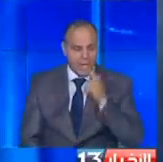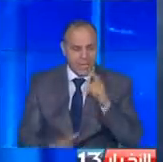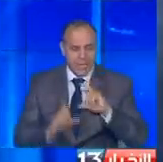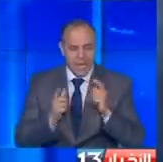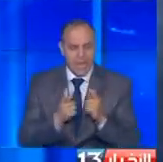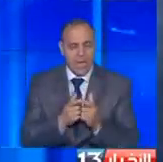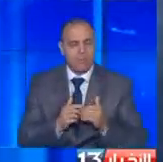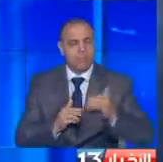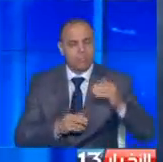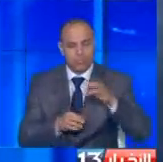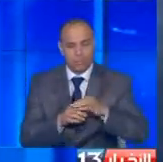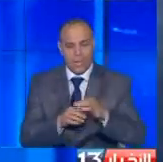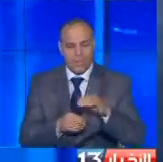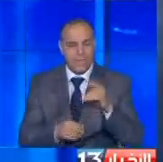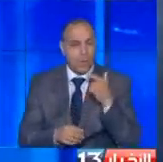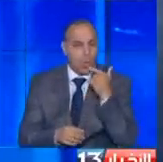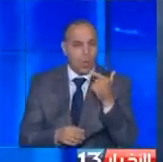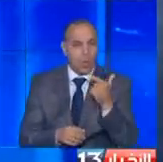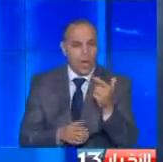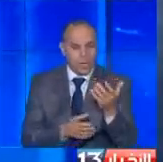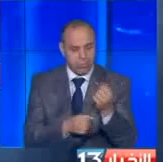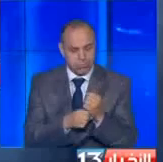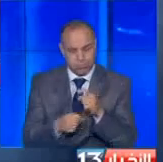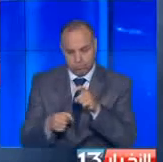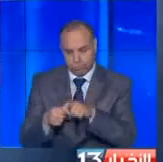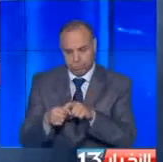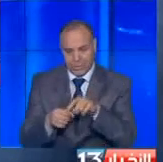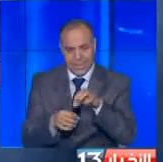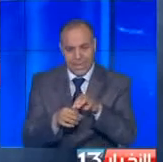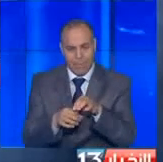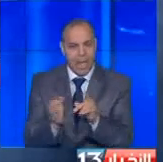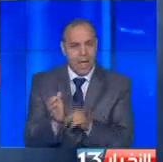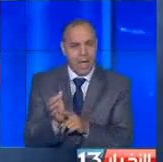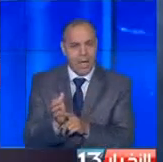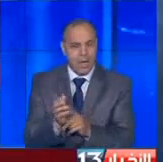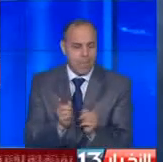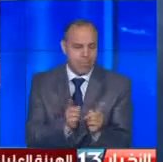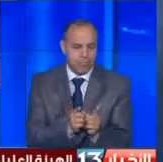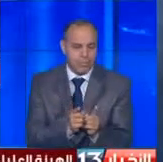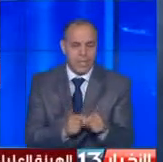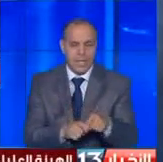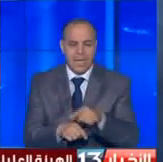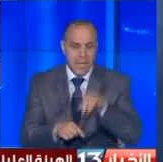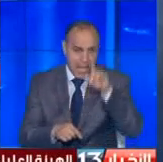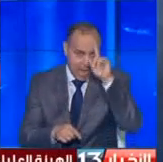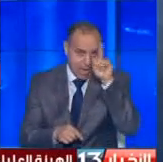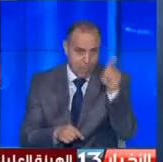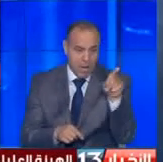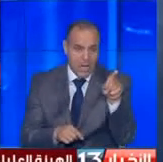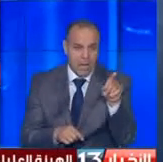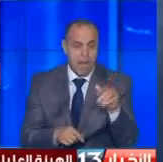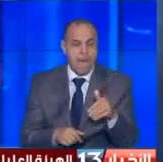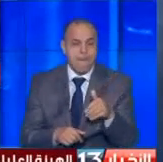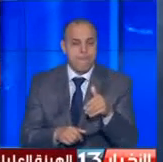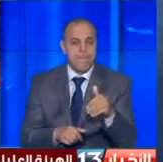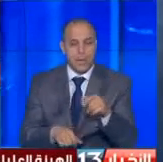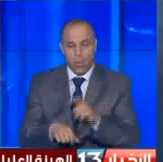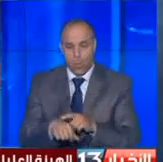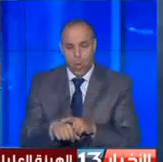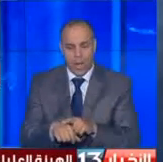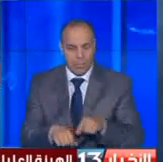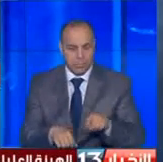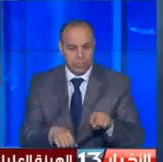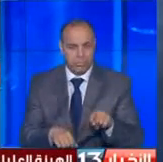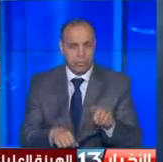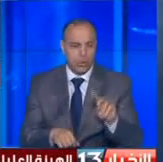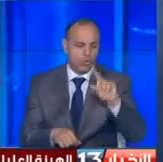أعلنت الهيئة العليا المستقلة للانتخابات أن قبول الترشحات للانتخابات التشريعية الجزئية لدائرة ألمانيا ستتم خلال الفترة الممتدة